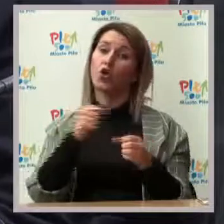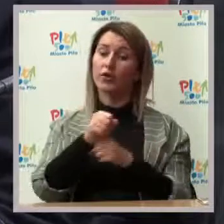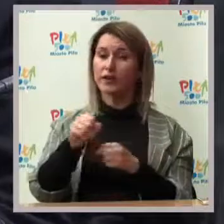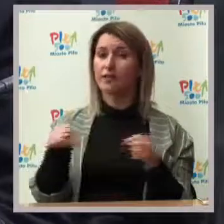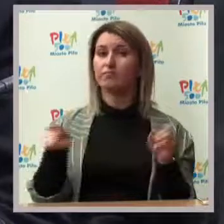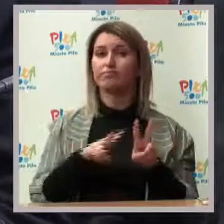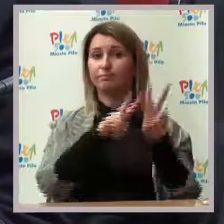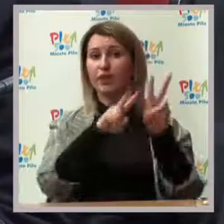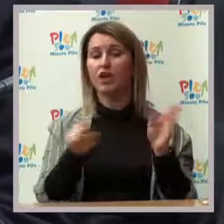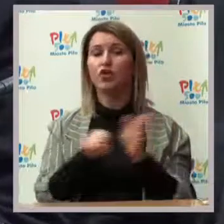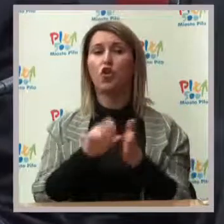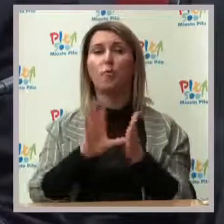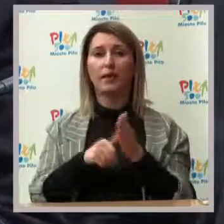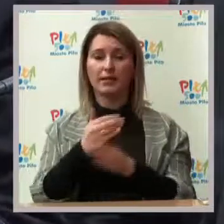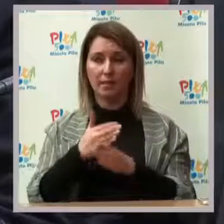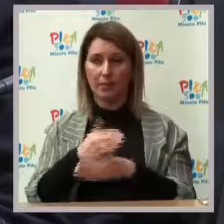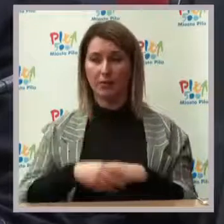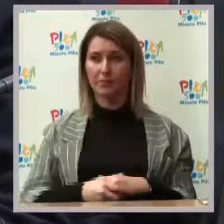także naszej bazy